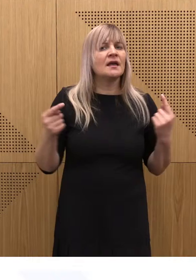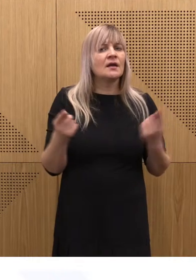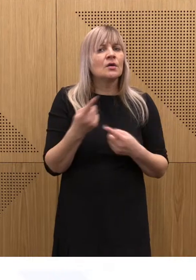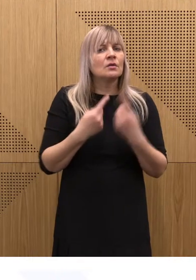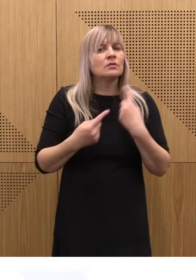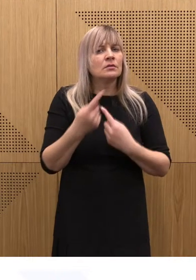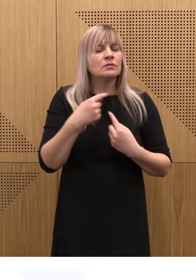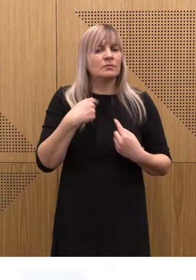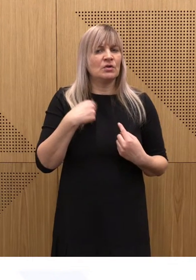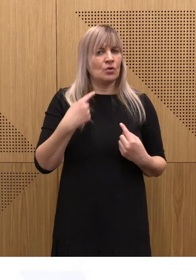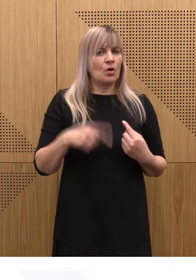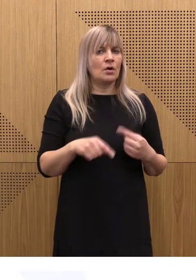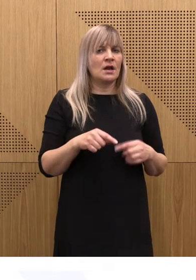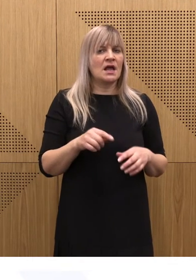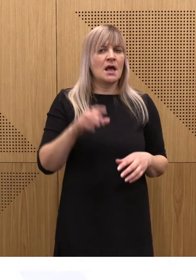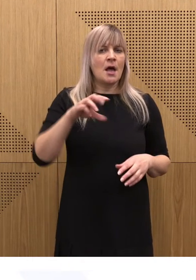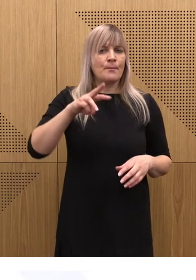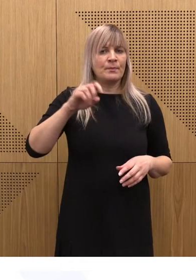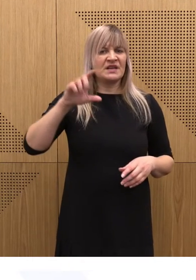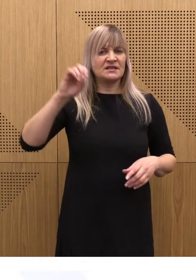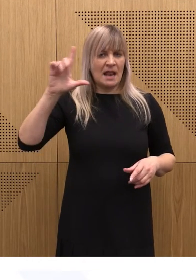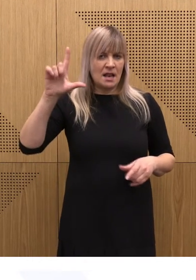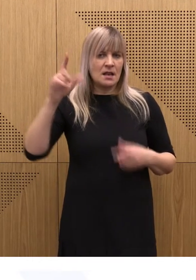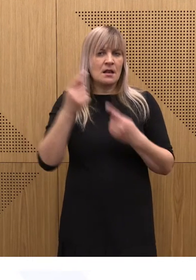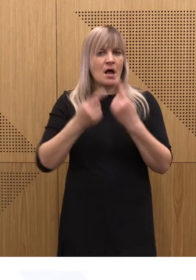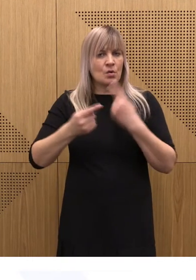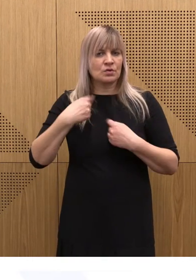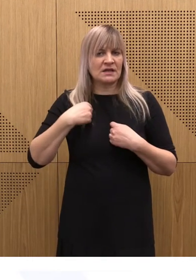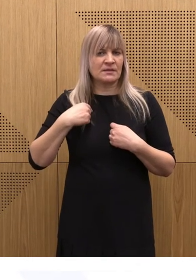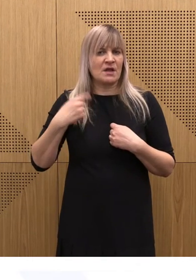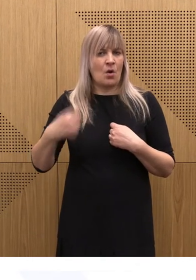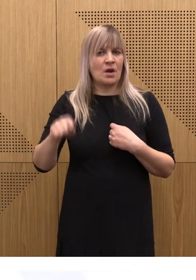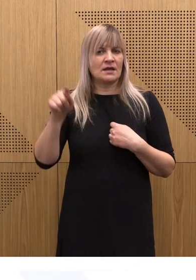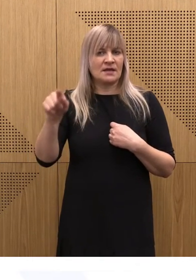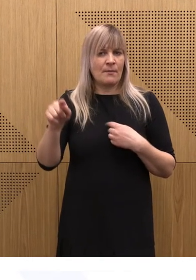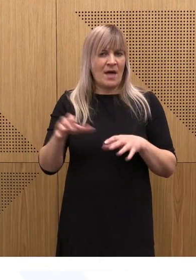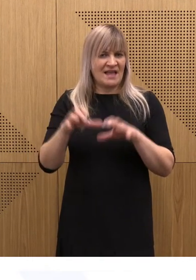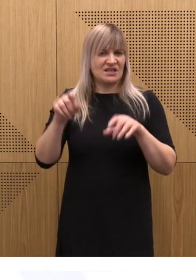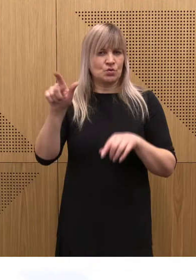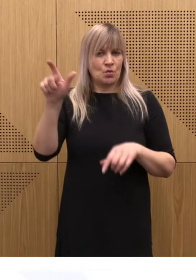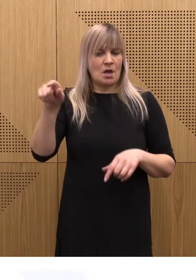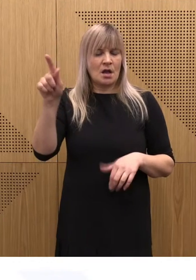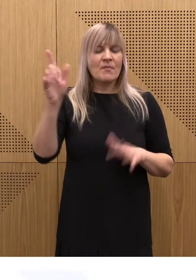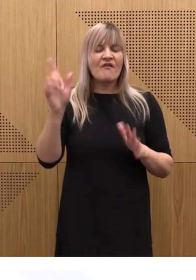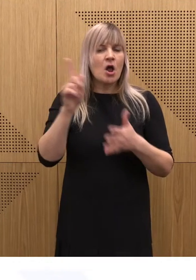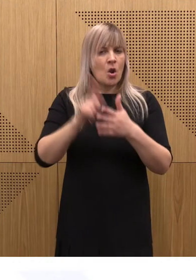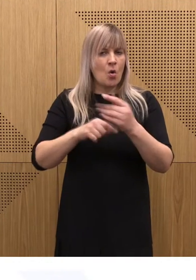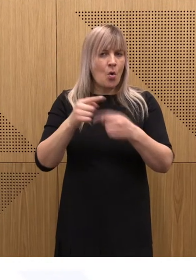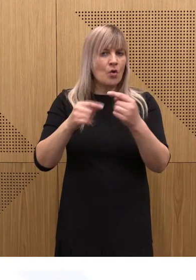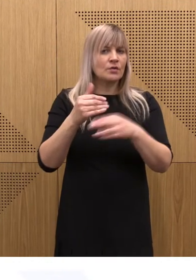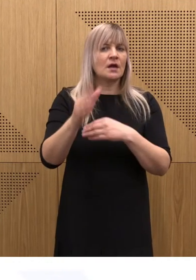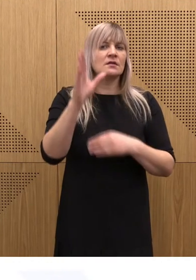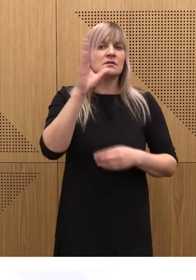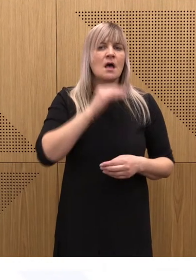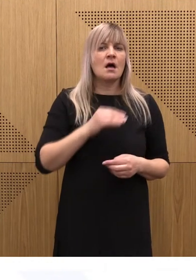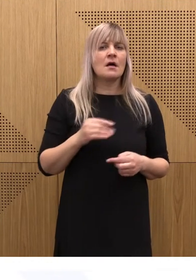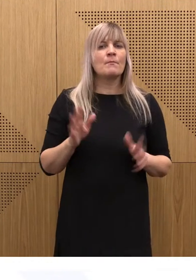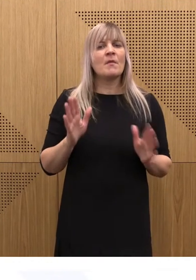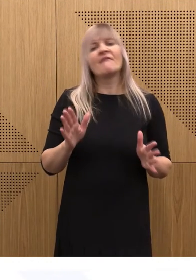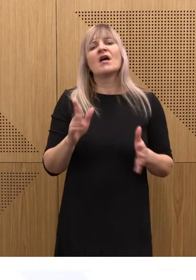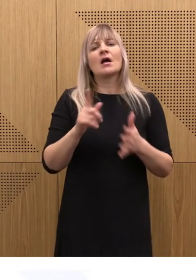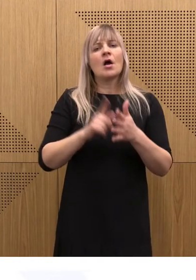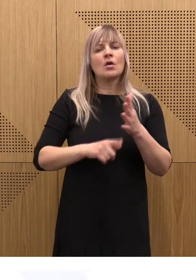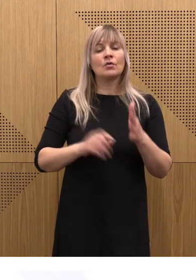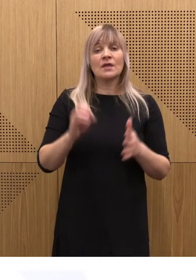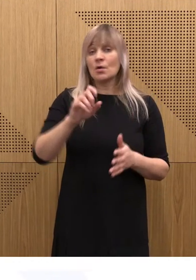juttu eesistuja Charles Micheliga ja ma väga loodan, et see nii läheb. Ja loomulikult ma loodan ka seda, et nii